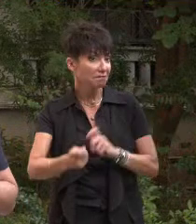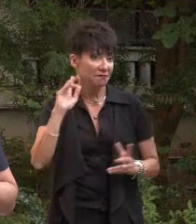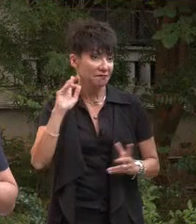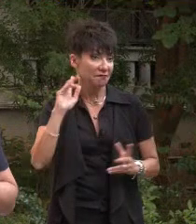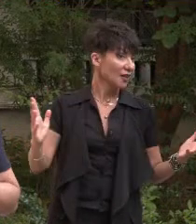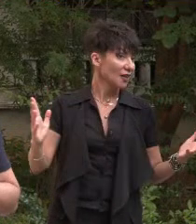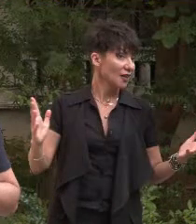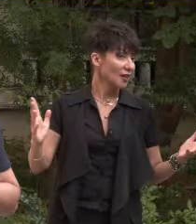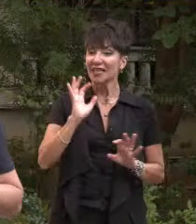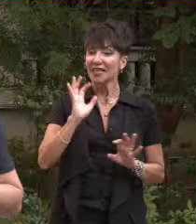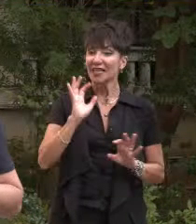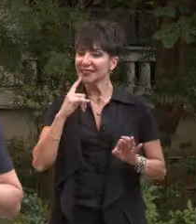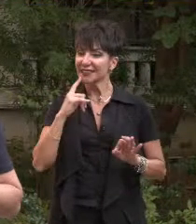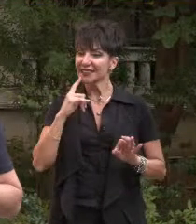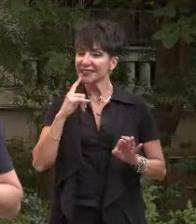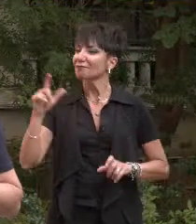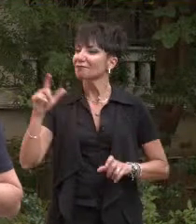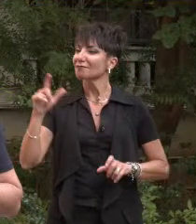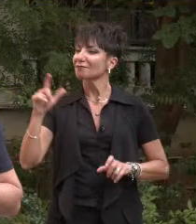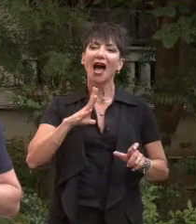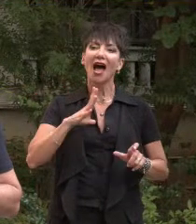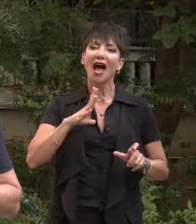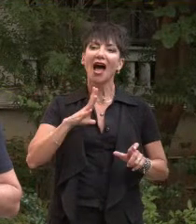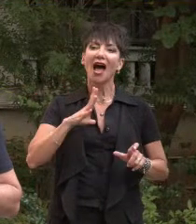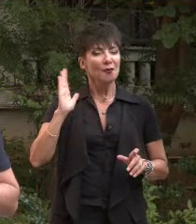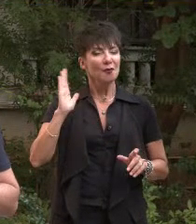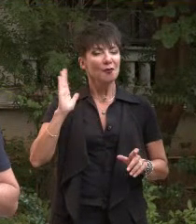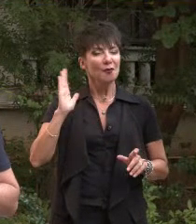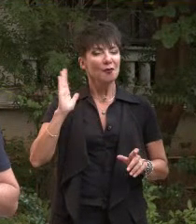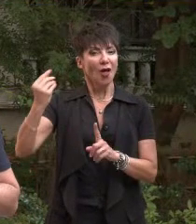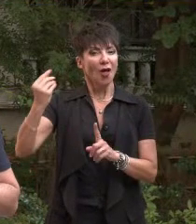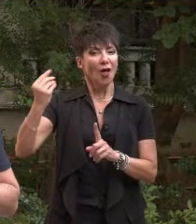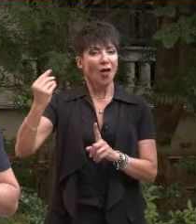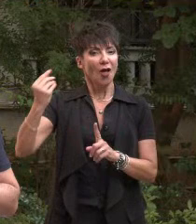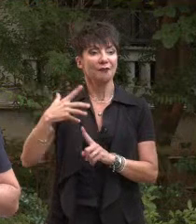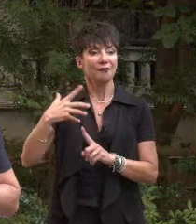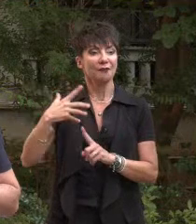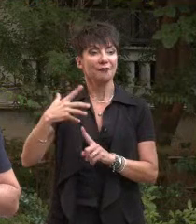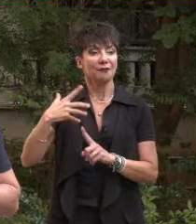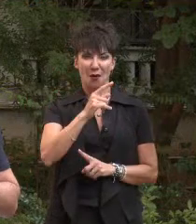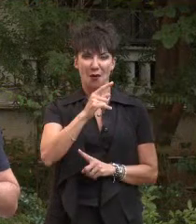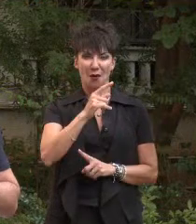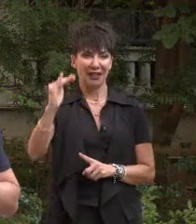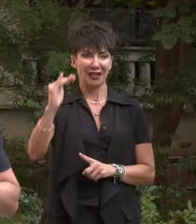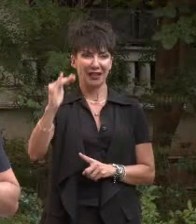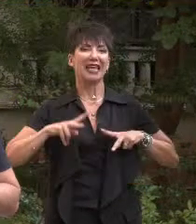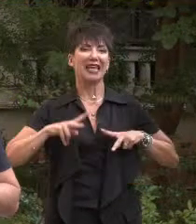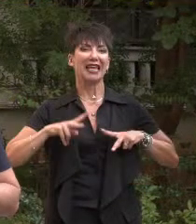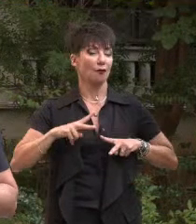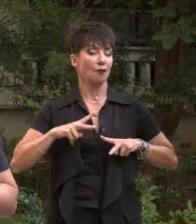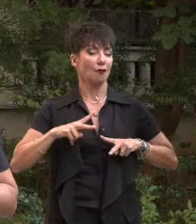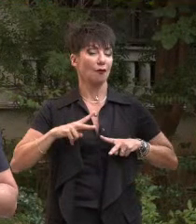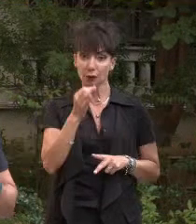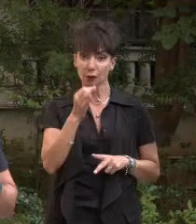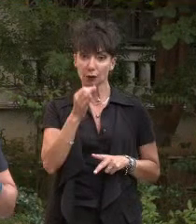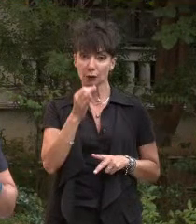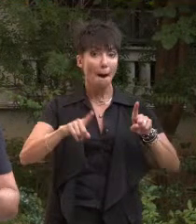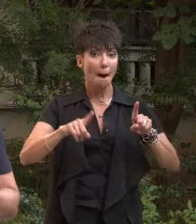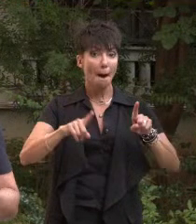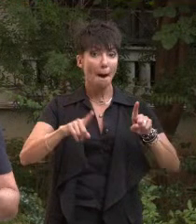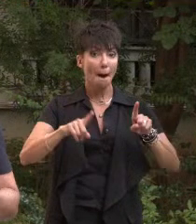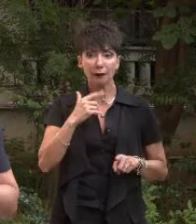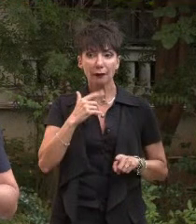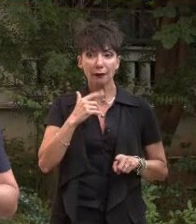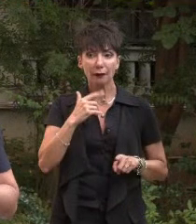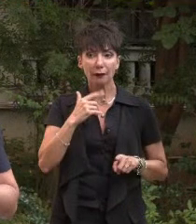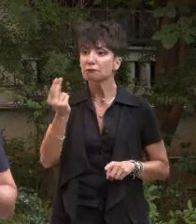μπορεί να γίνει πιο αισιόδοξος. Θέλω να σταθώ σε αυτό που είπε η κυρία Υφυπουργός. Υπήρξαν παιδιά που δεν είχαν τη δυνατότητα να